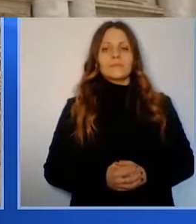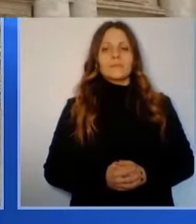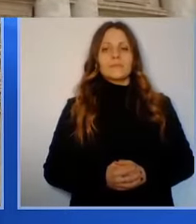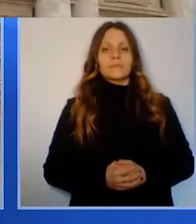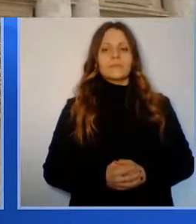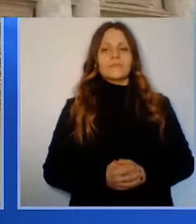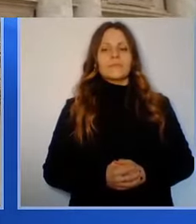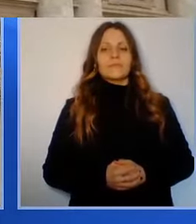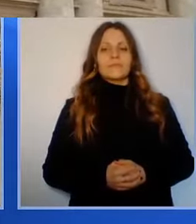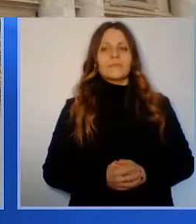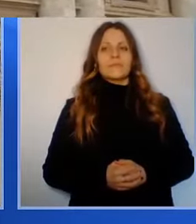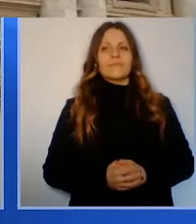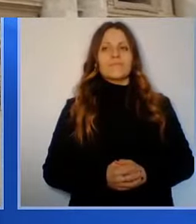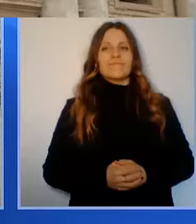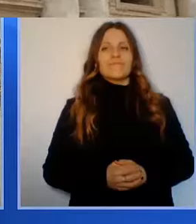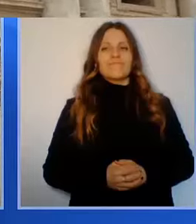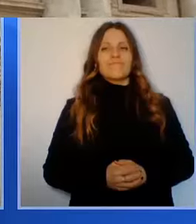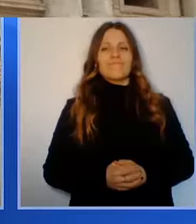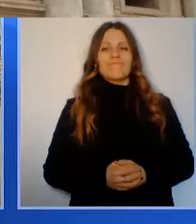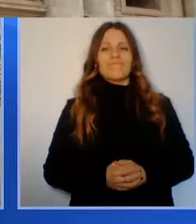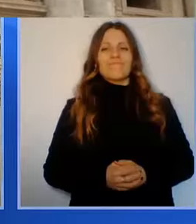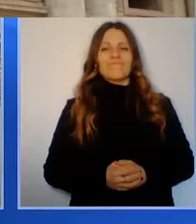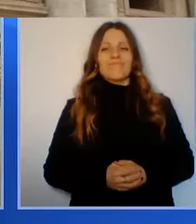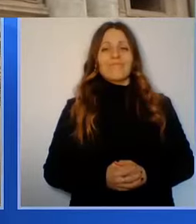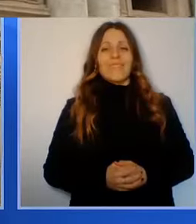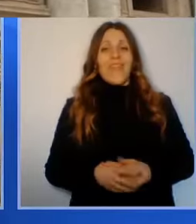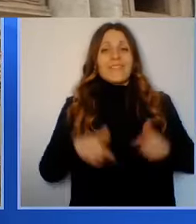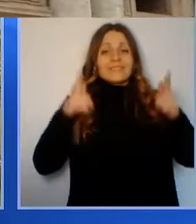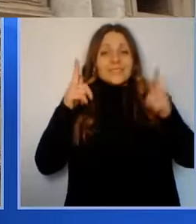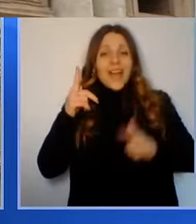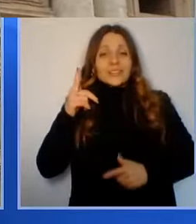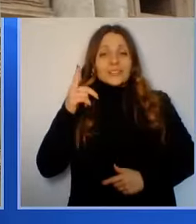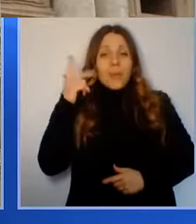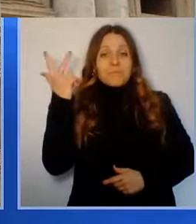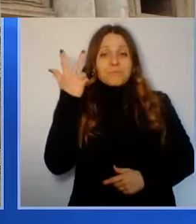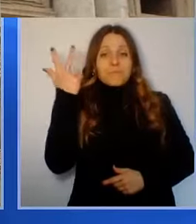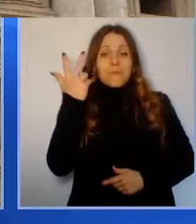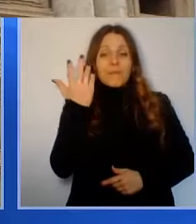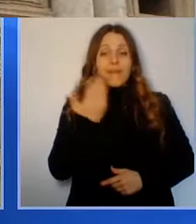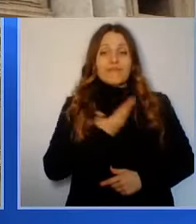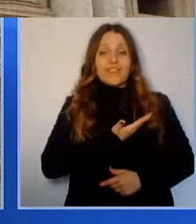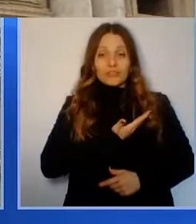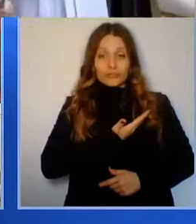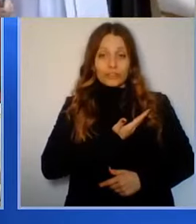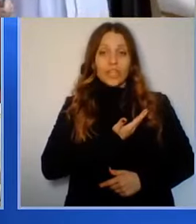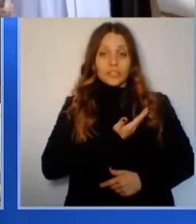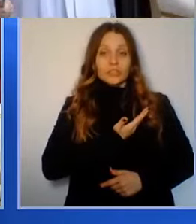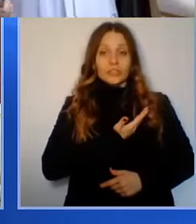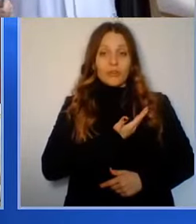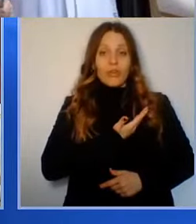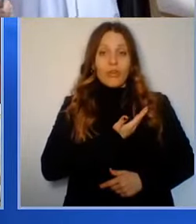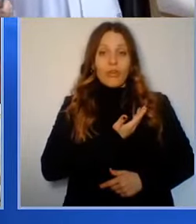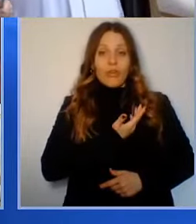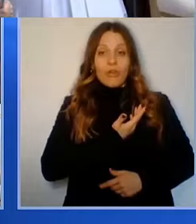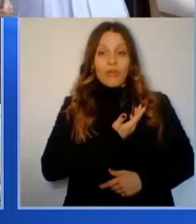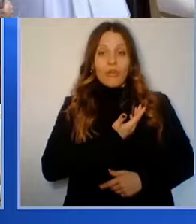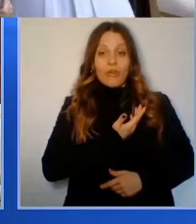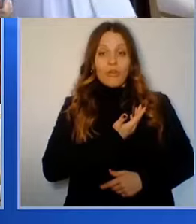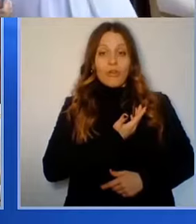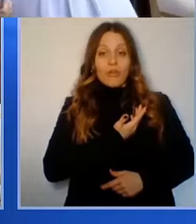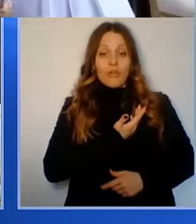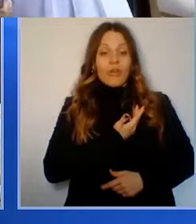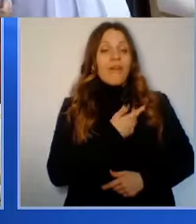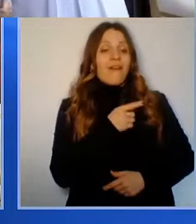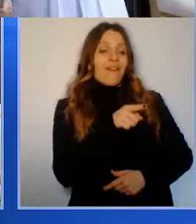Il Santo Padre Francesco, a tutti i fedeli presenti e a quelli che